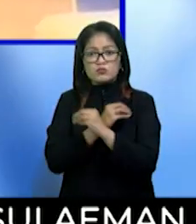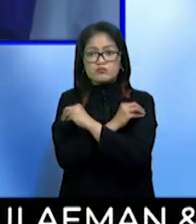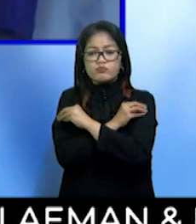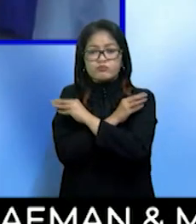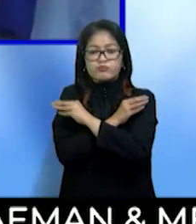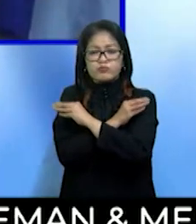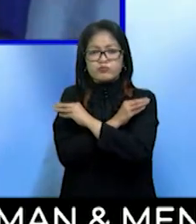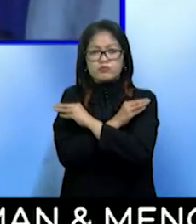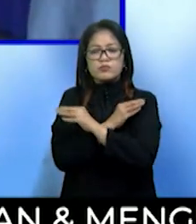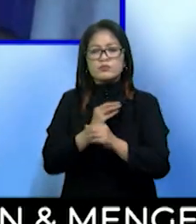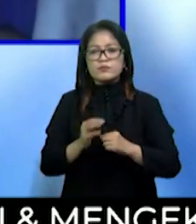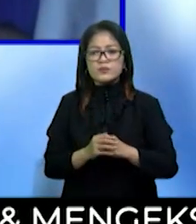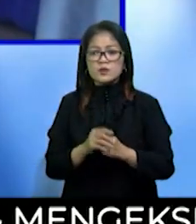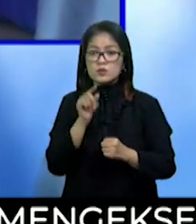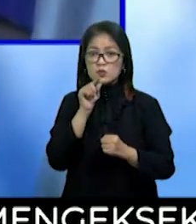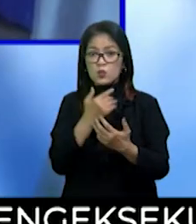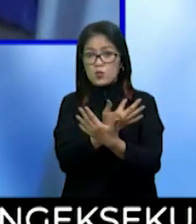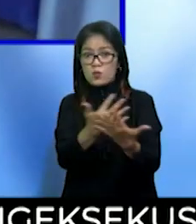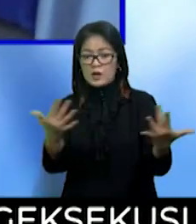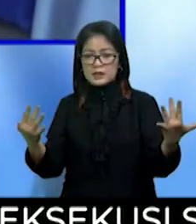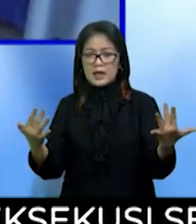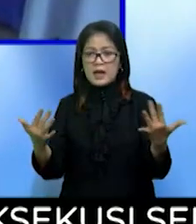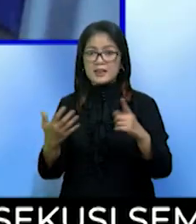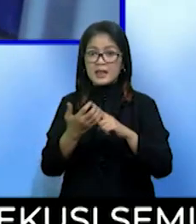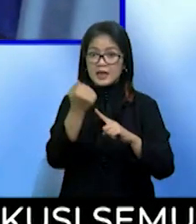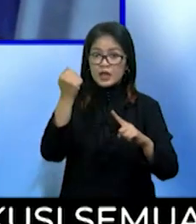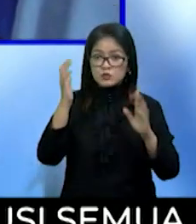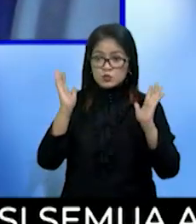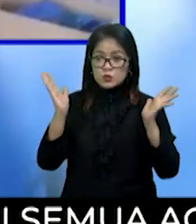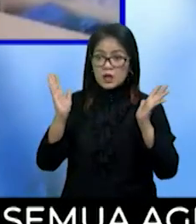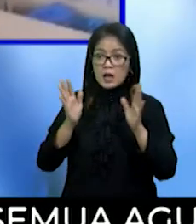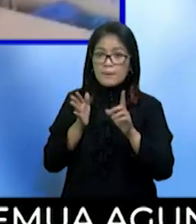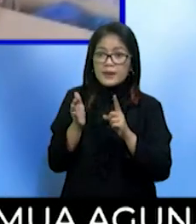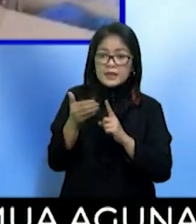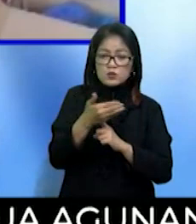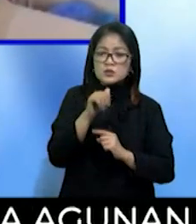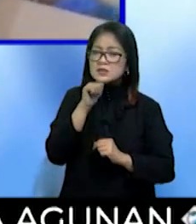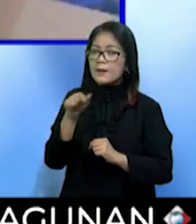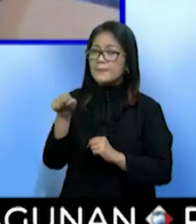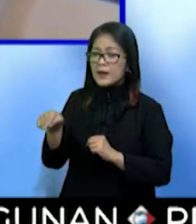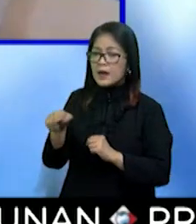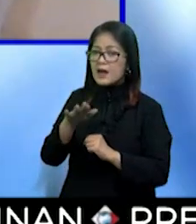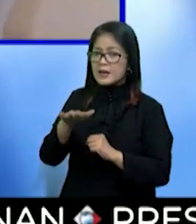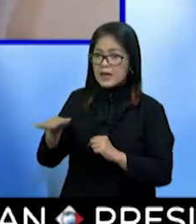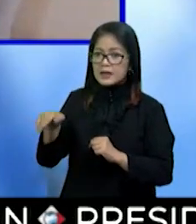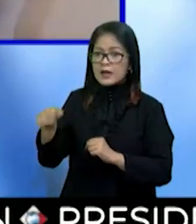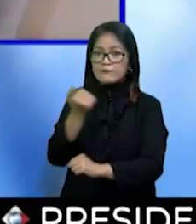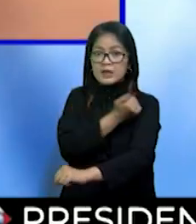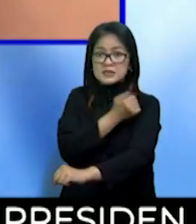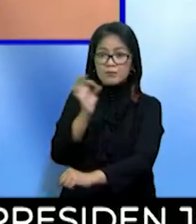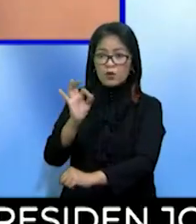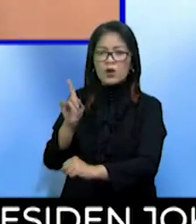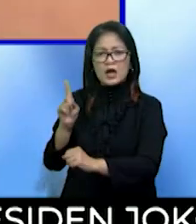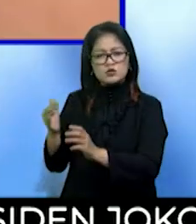mendapatkan vaksinasi itu akan memberikan perlindungan kepada orang-orang yang belum bisa mendapatkan vaksinasi sampai saat ini,